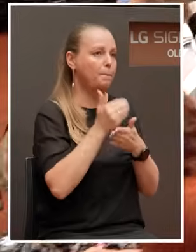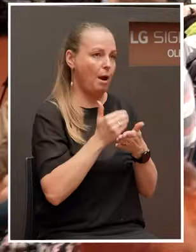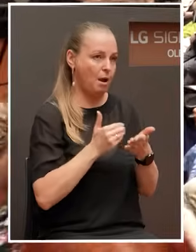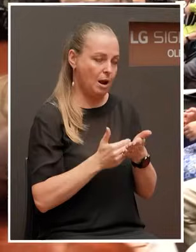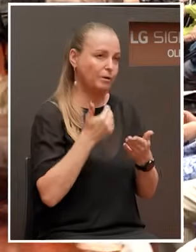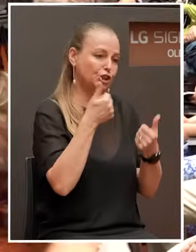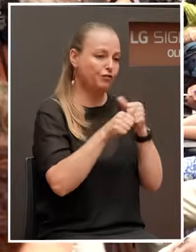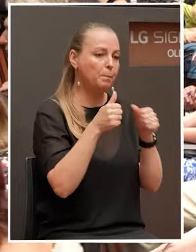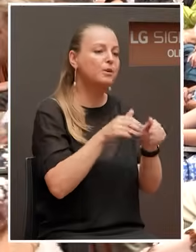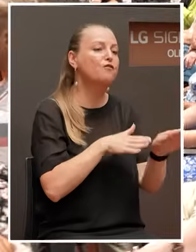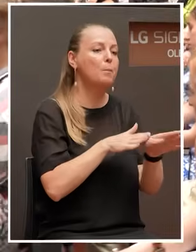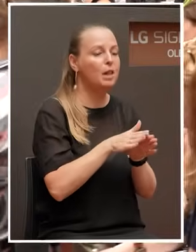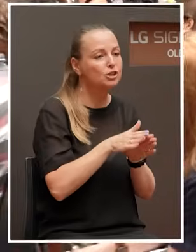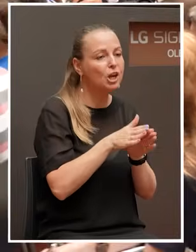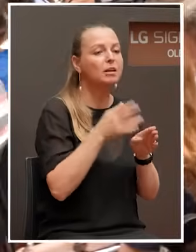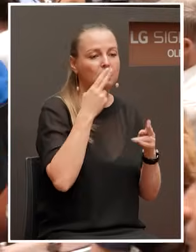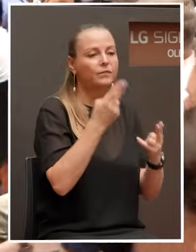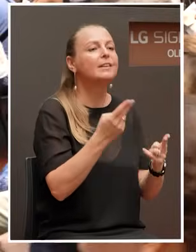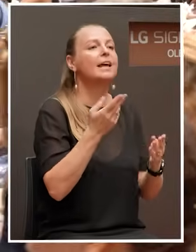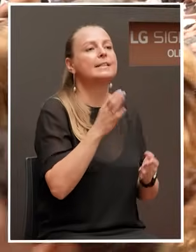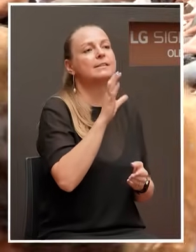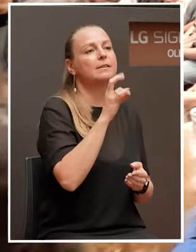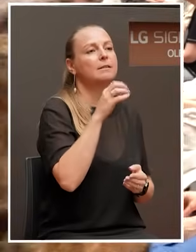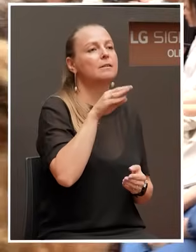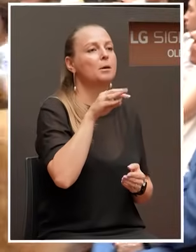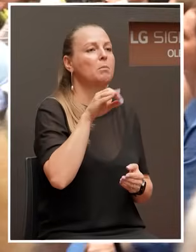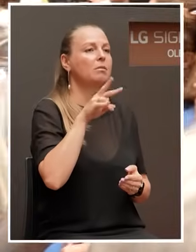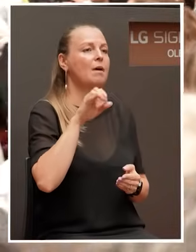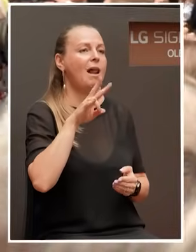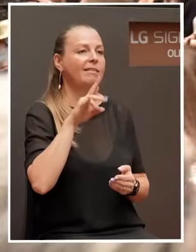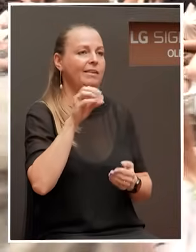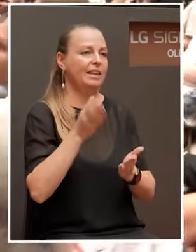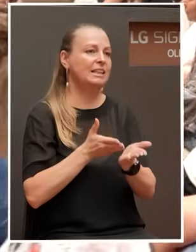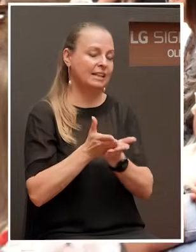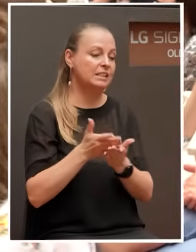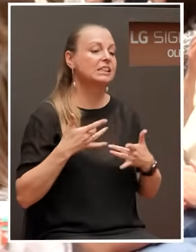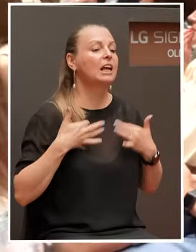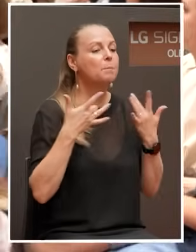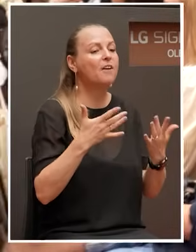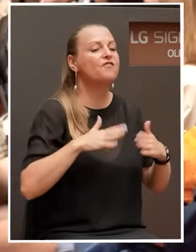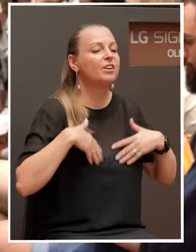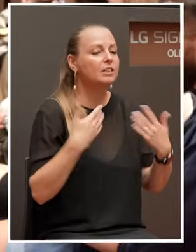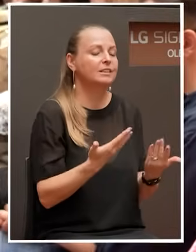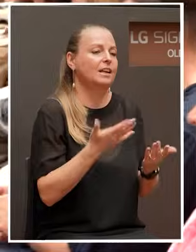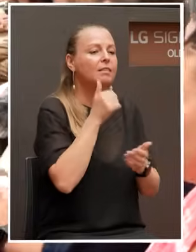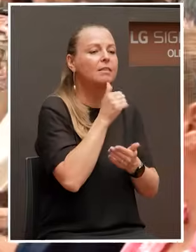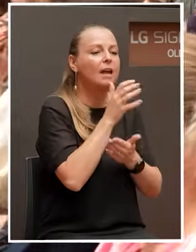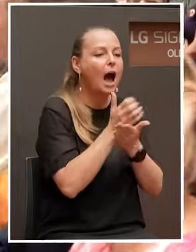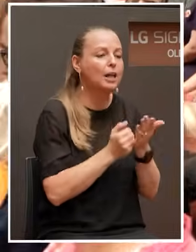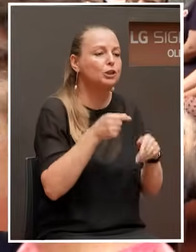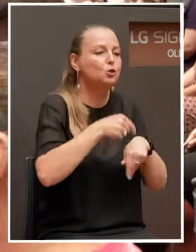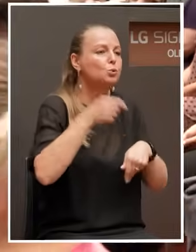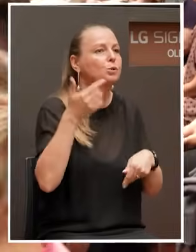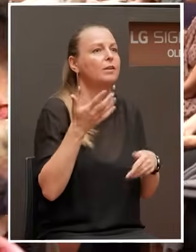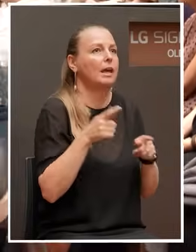но живописное воплощение их обнаруживает сентиментальные тенденции. Стремление выразить невыразимое, тайну, чувства, столь всеобъемлющие, что